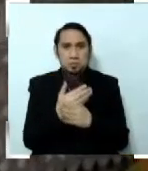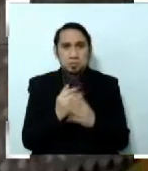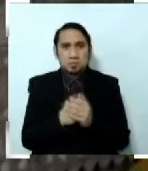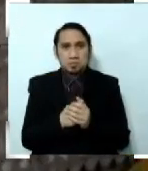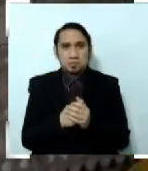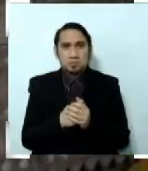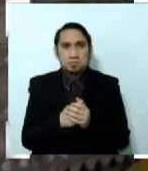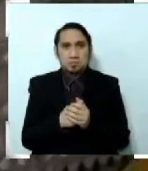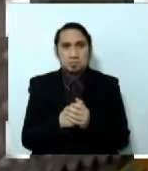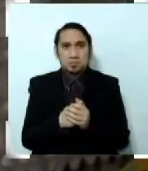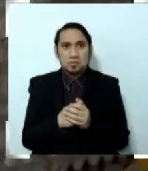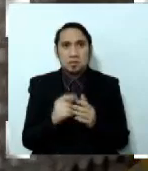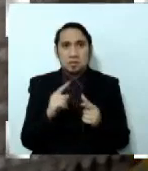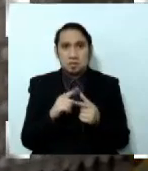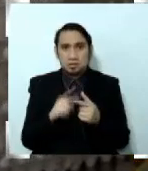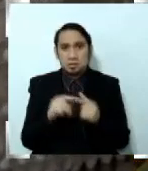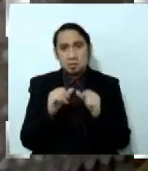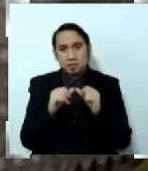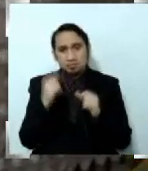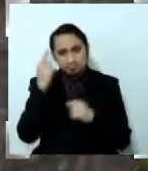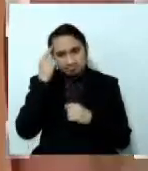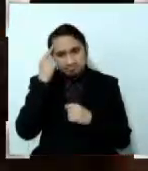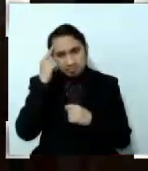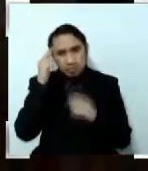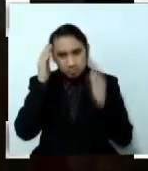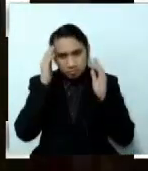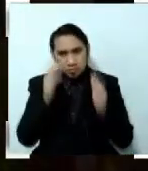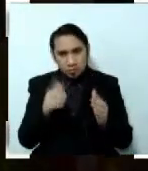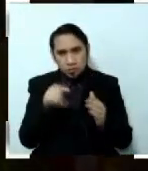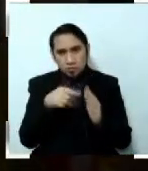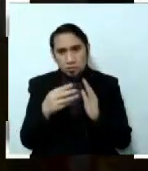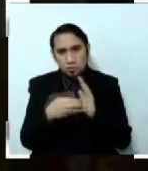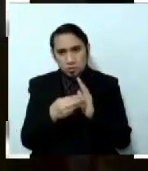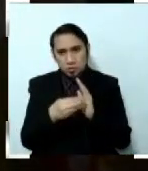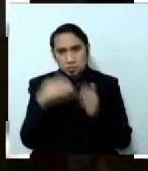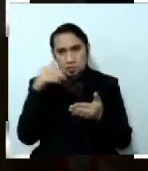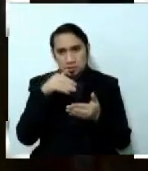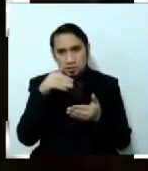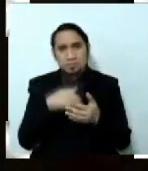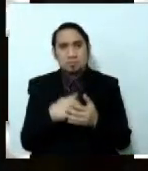rin, concentrate na rin po. Makapag-focus sa module. Ayos lang ho yun, sir.